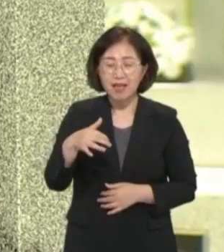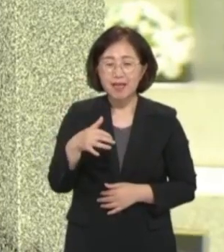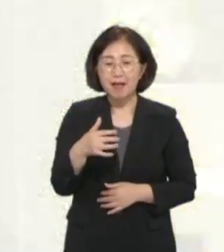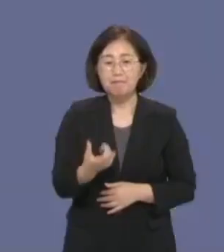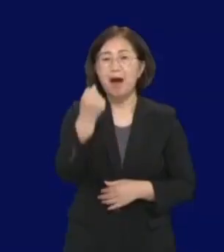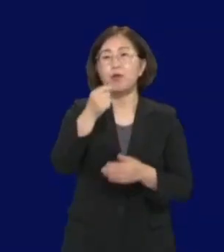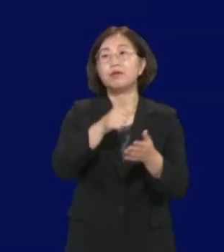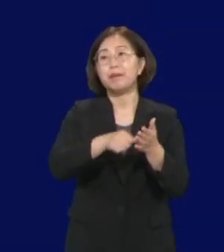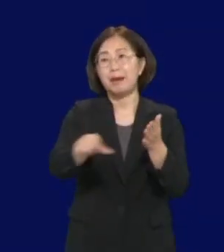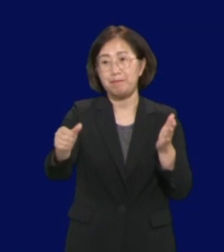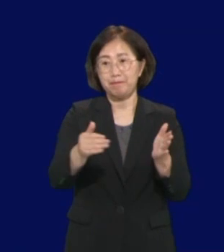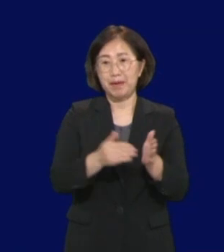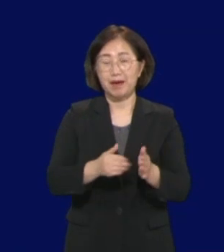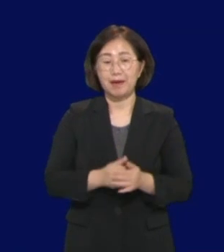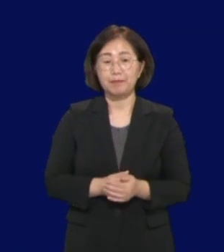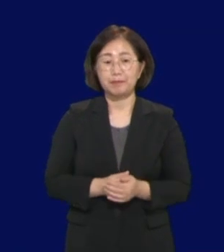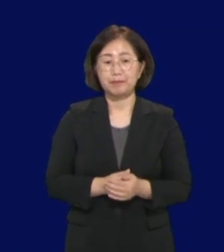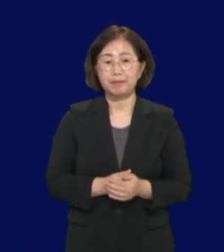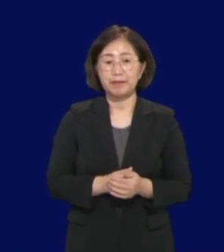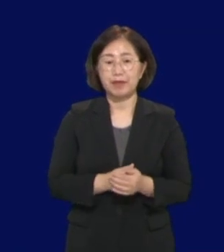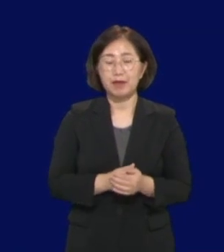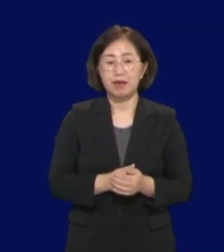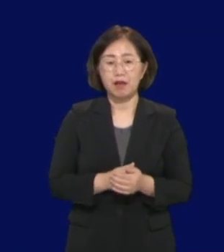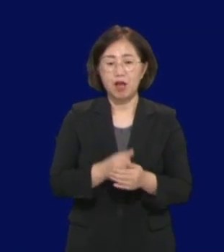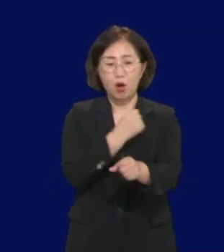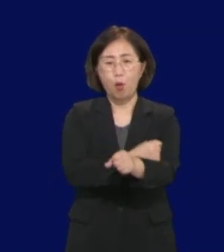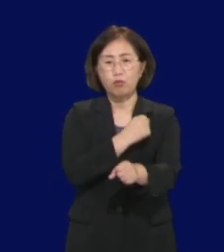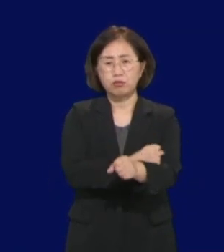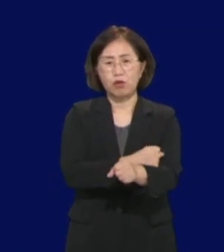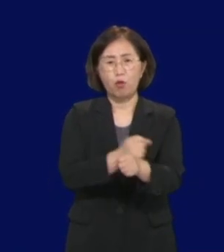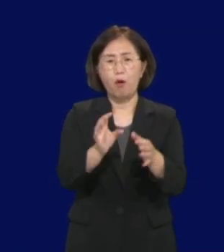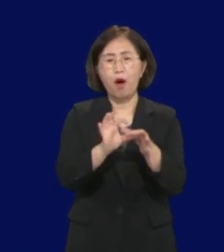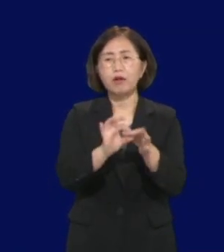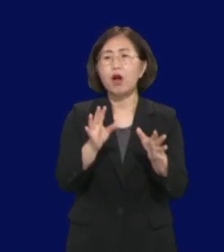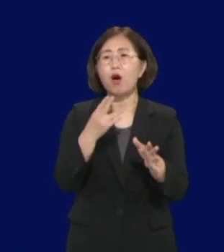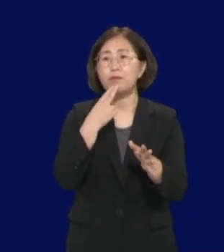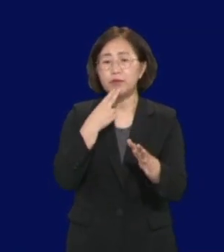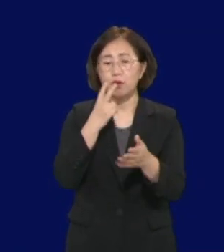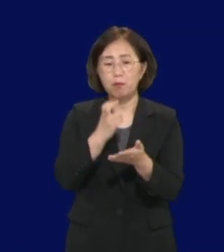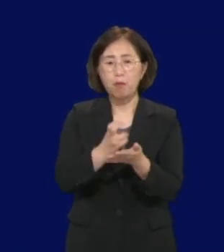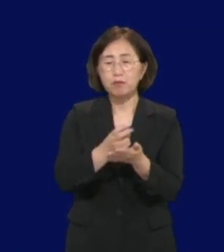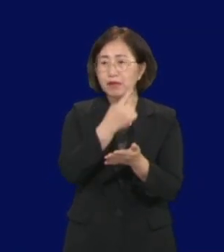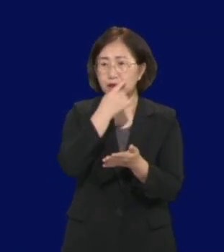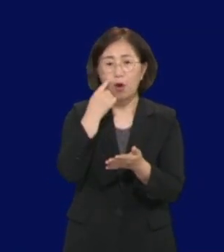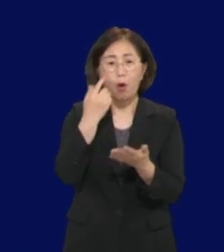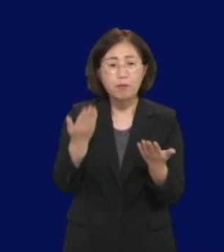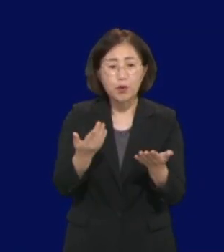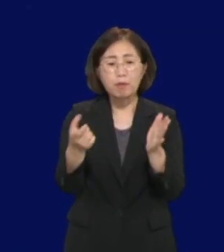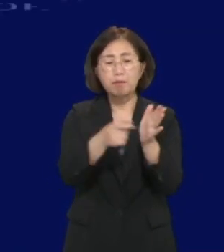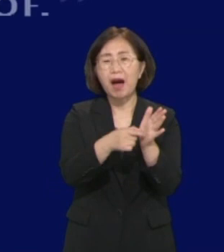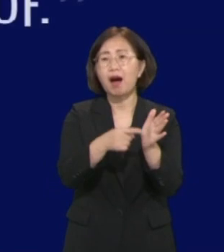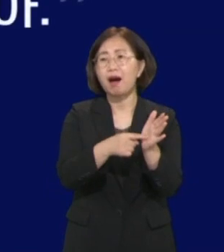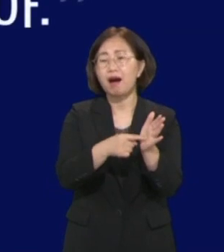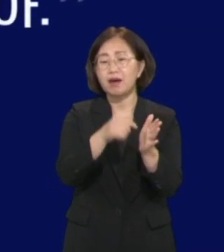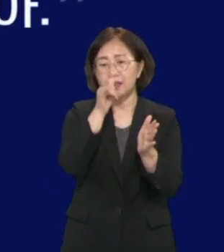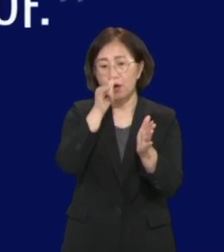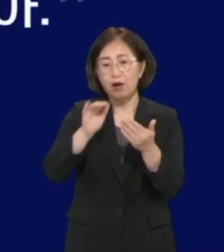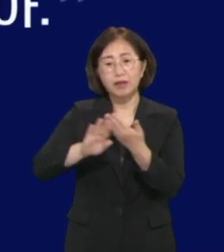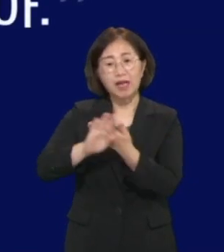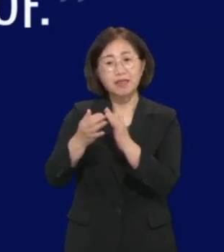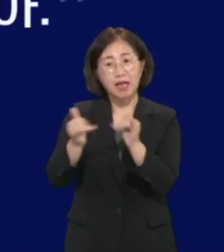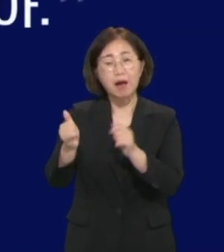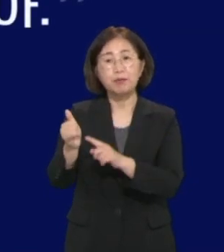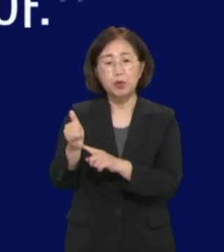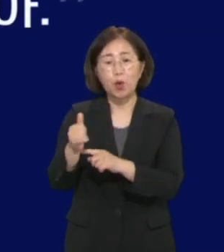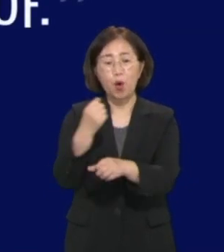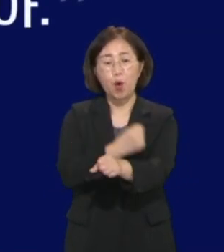겁니다. 보훈부는 공적과 관계없는 문구를 법적인 근거 없이 기재해왔으며 다른 안장자들도 안장 자격과